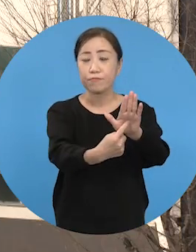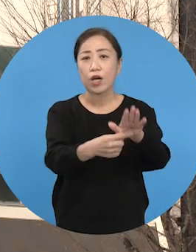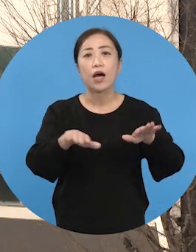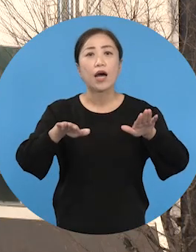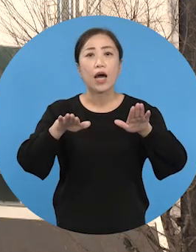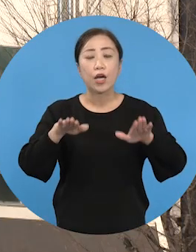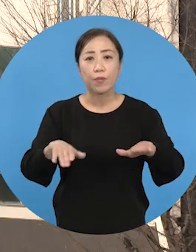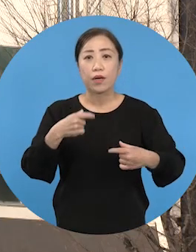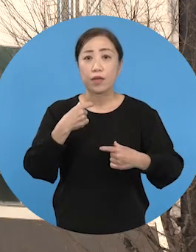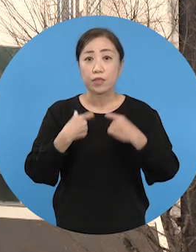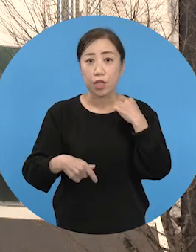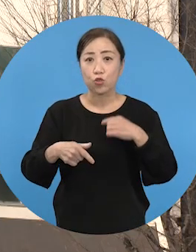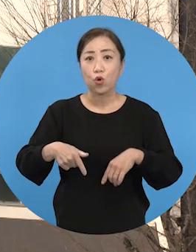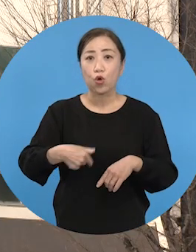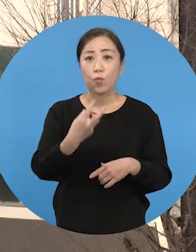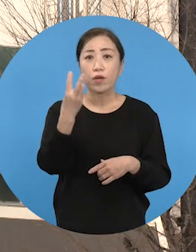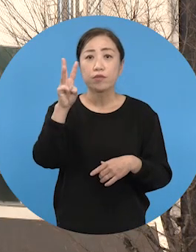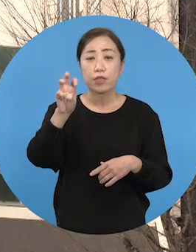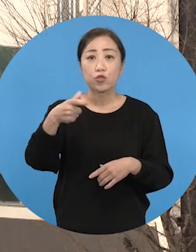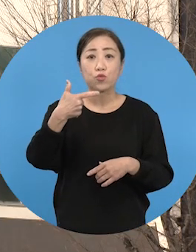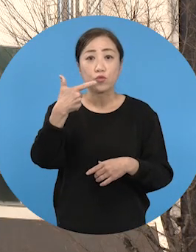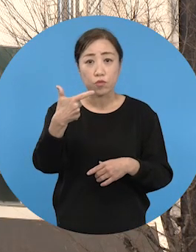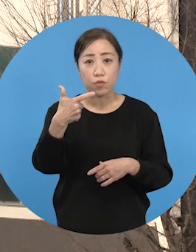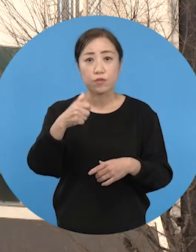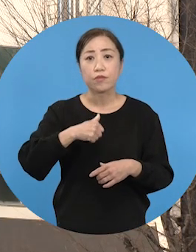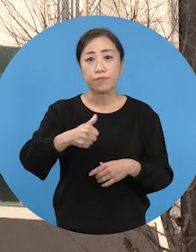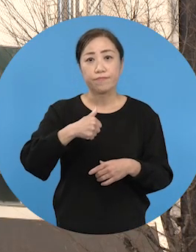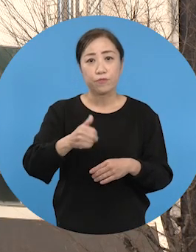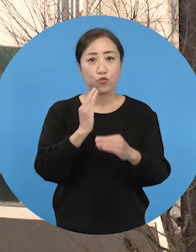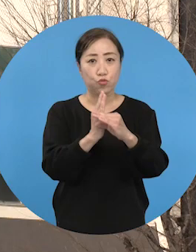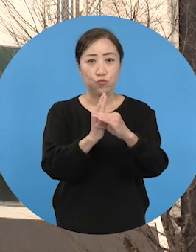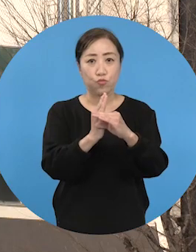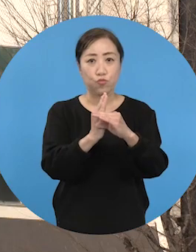在636人の生徒が通学しています。